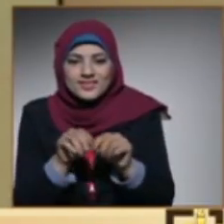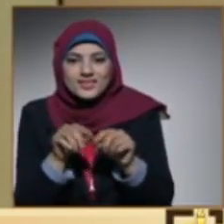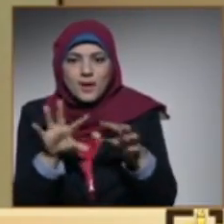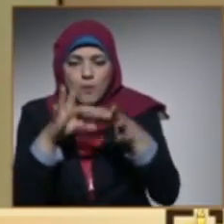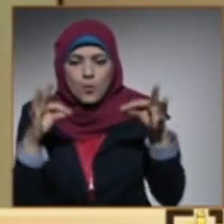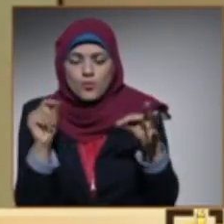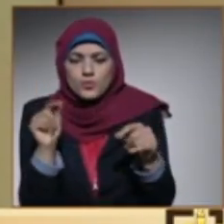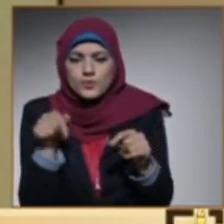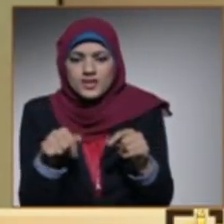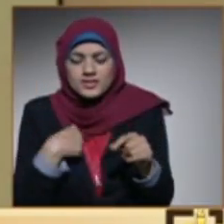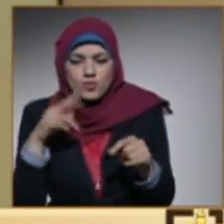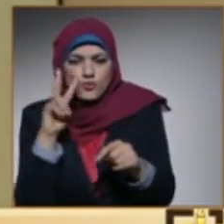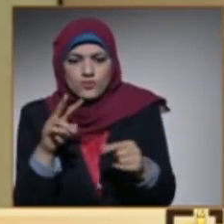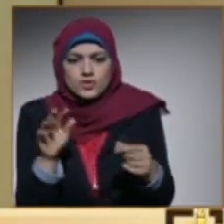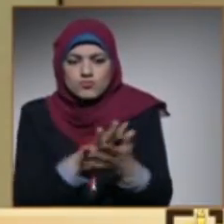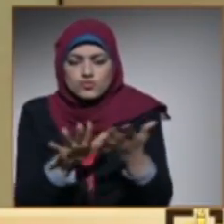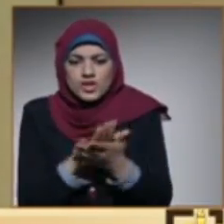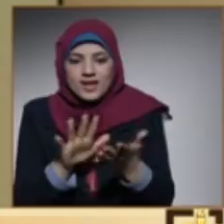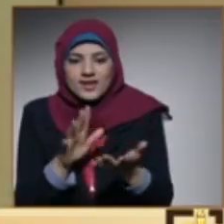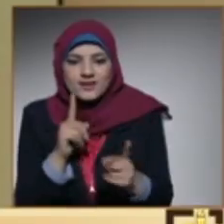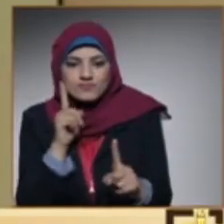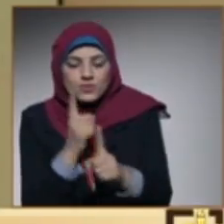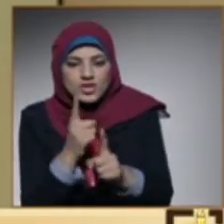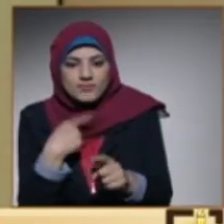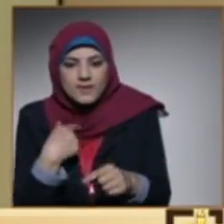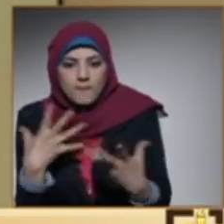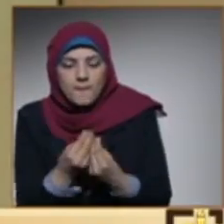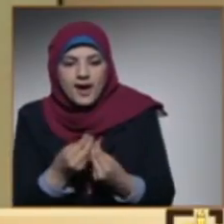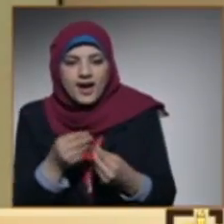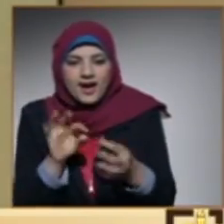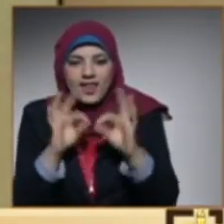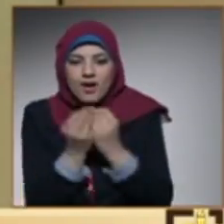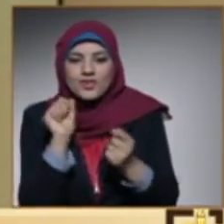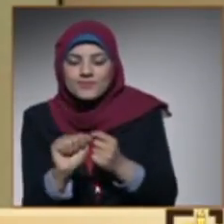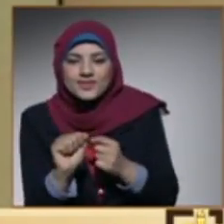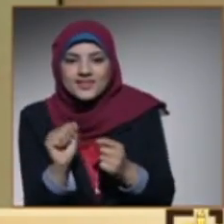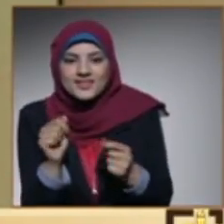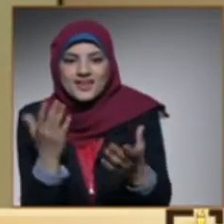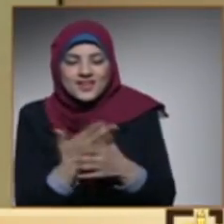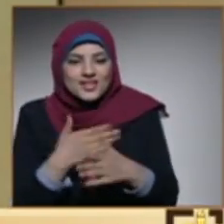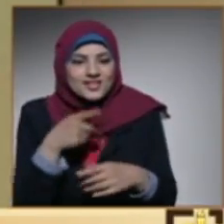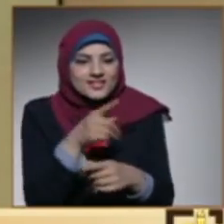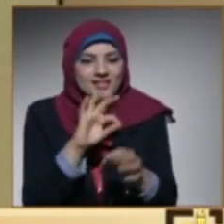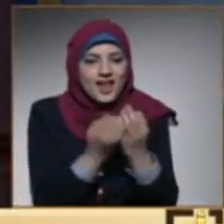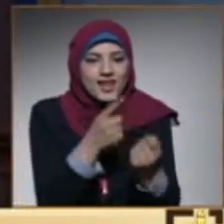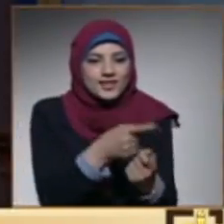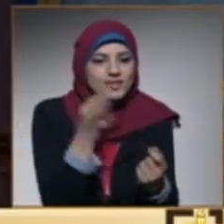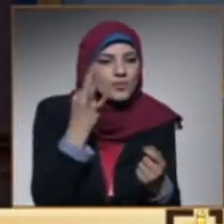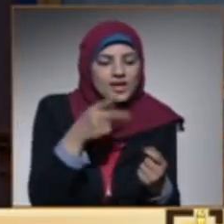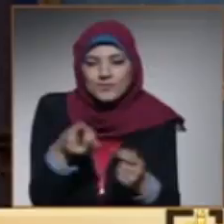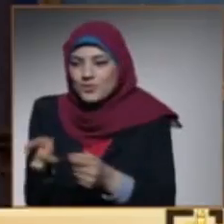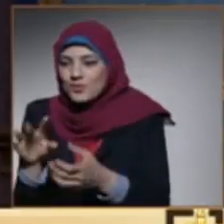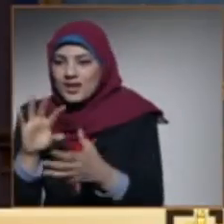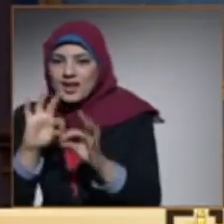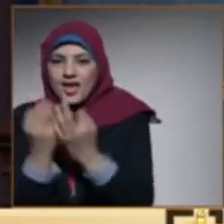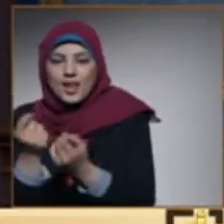او صدفتك بعض المشاكل او اهلك رفضوا ان انت ترتبطي ببشمهندس محمد. هو انا